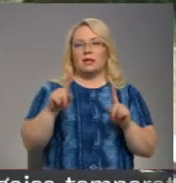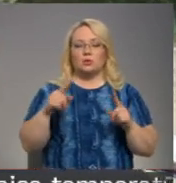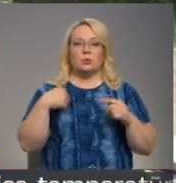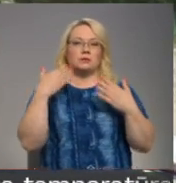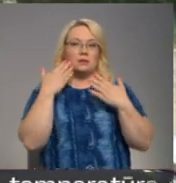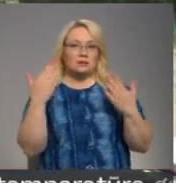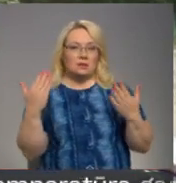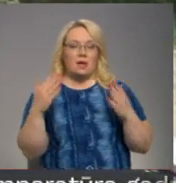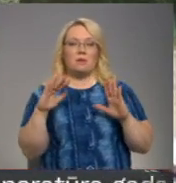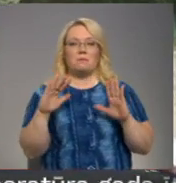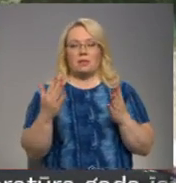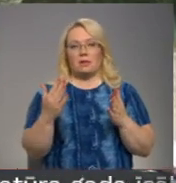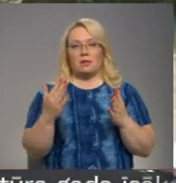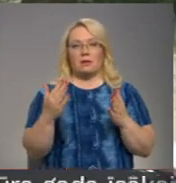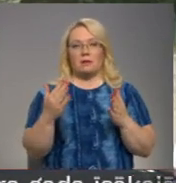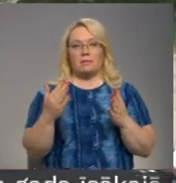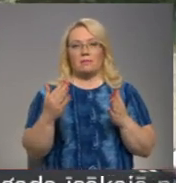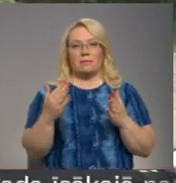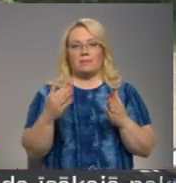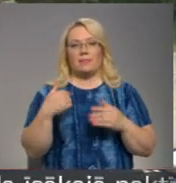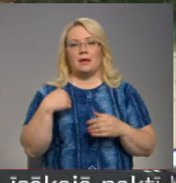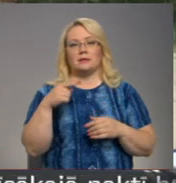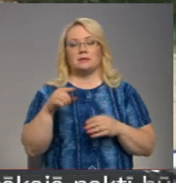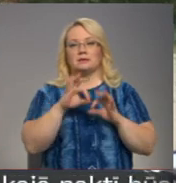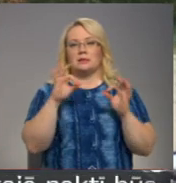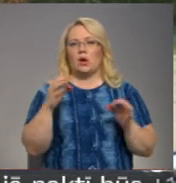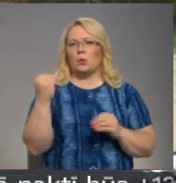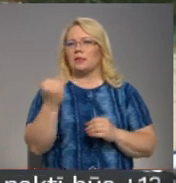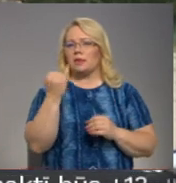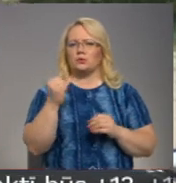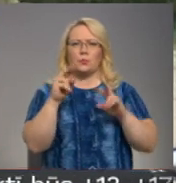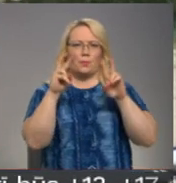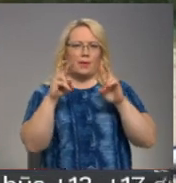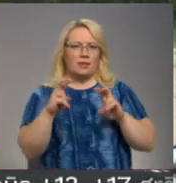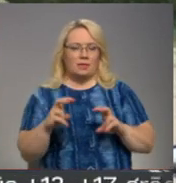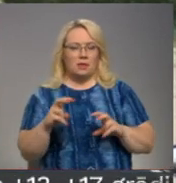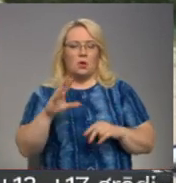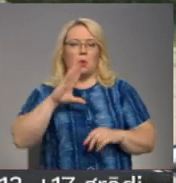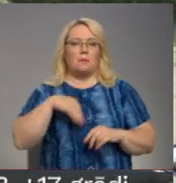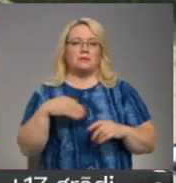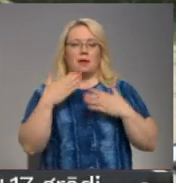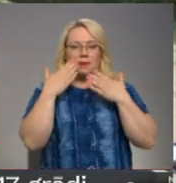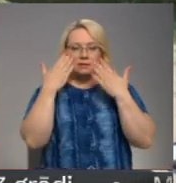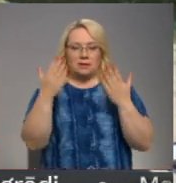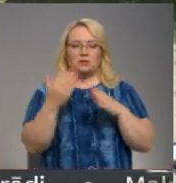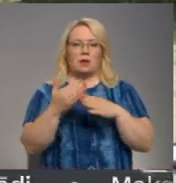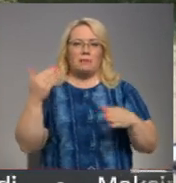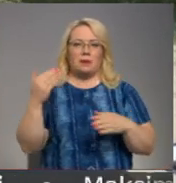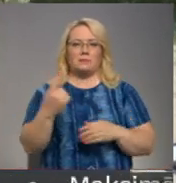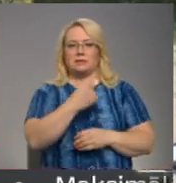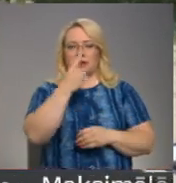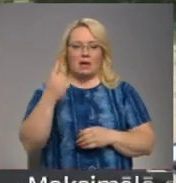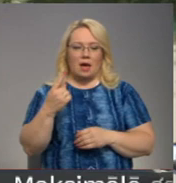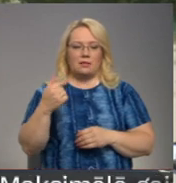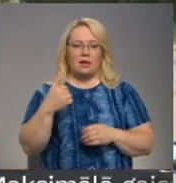bet nu, tā... Un es sāku interesēties par to un pētīt, un tad es izlasīju, ka pirms gada